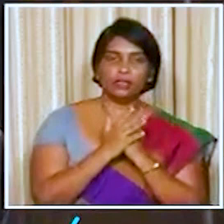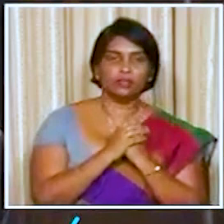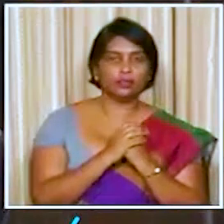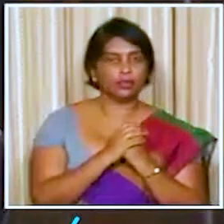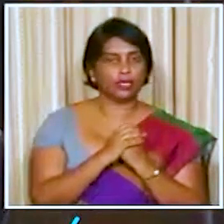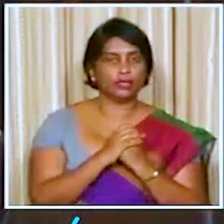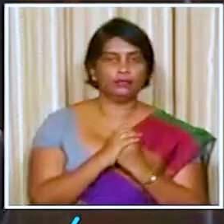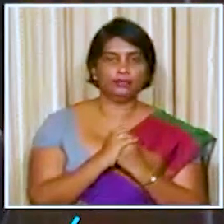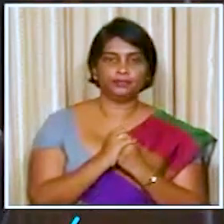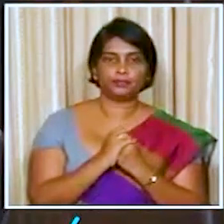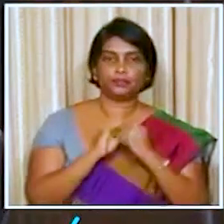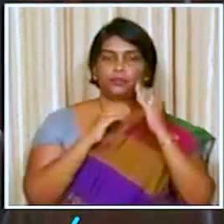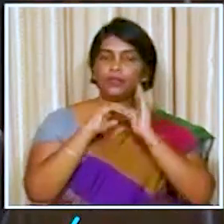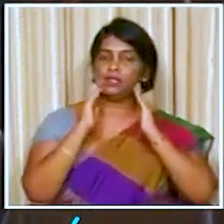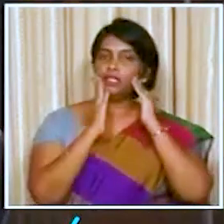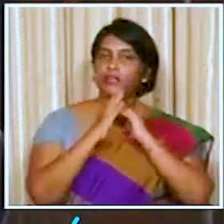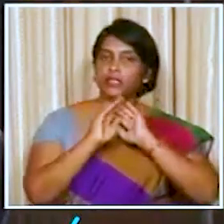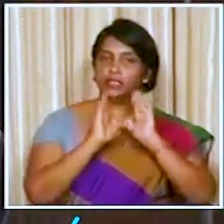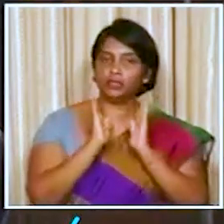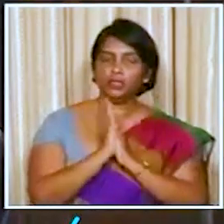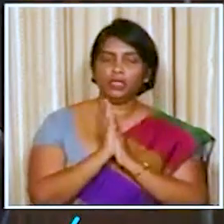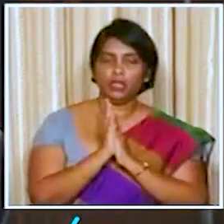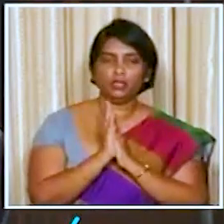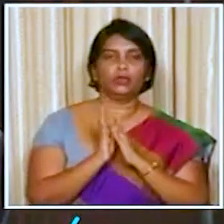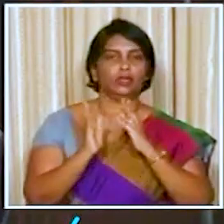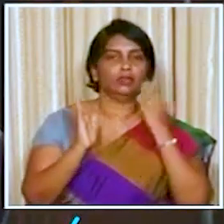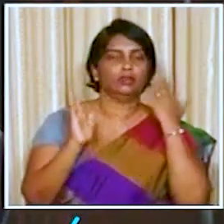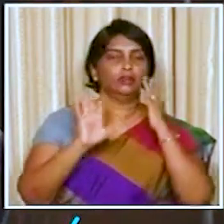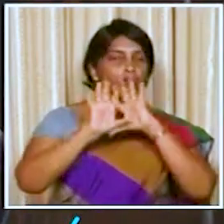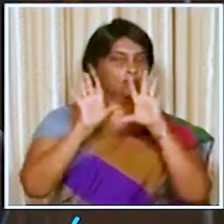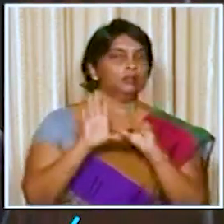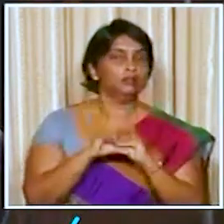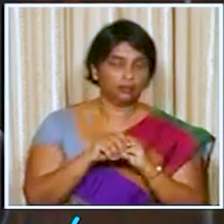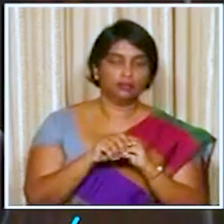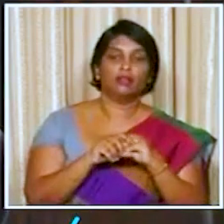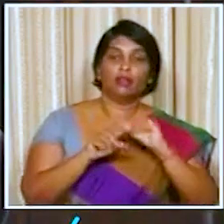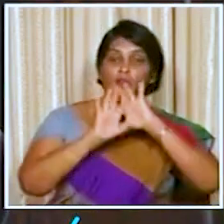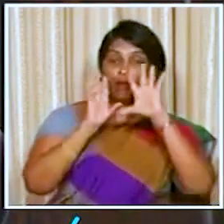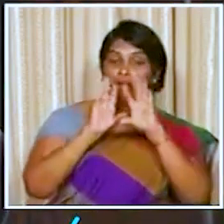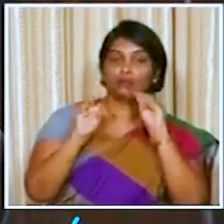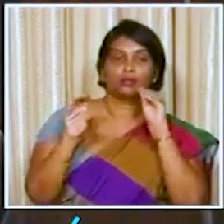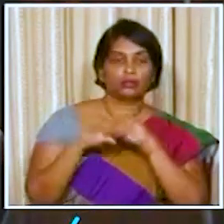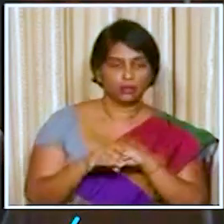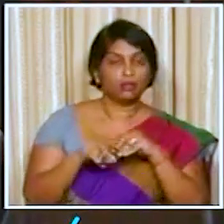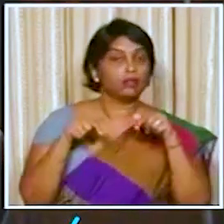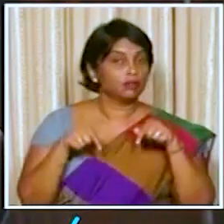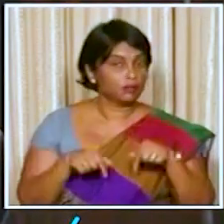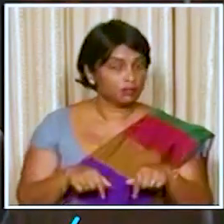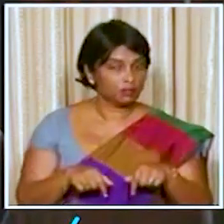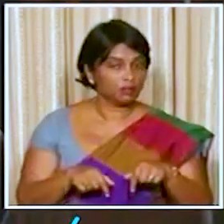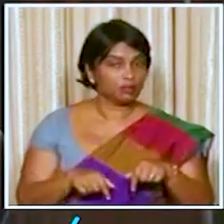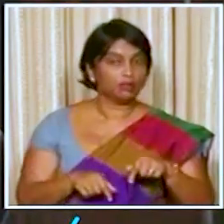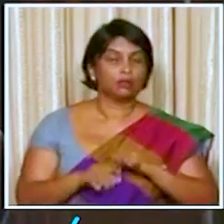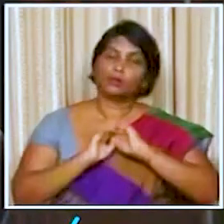විදින මේ සියල්ල අලුතෙන් එකතු වෙන්නේ අලුතෙන් එකතු වෙනවා කියන්නේ අදට